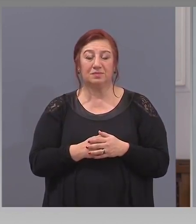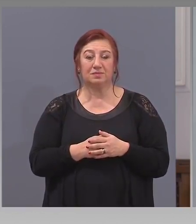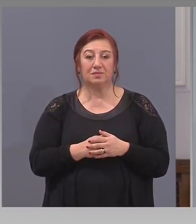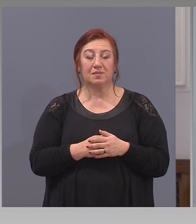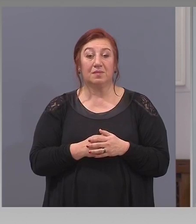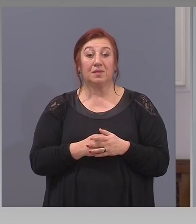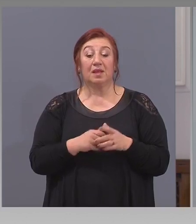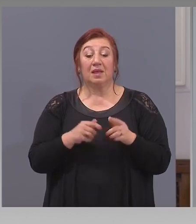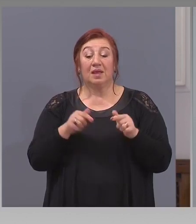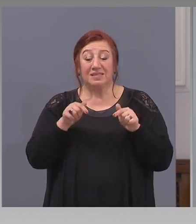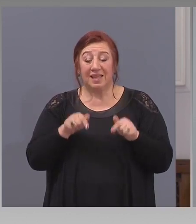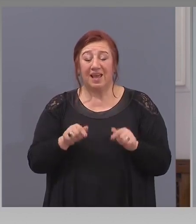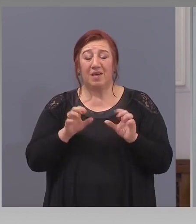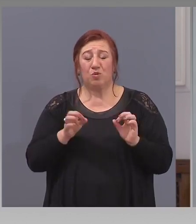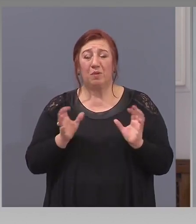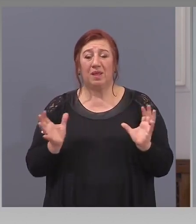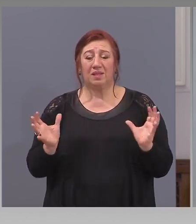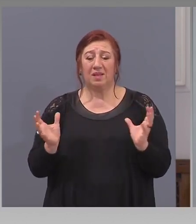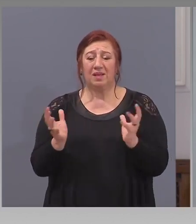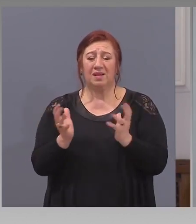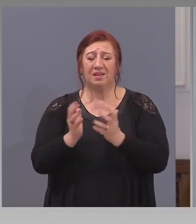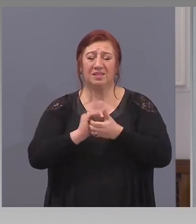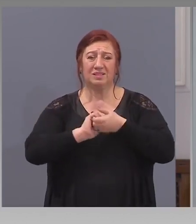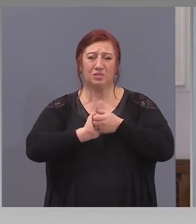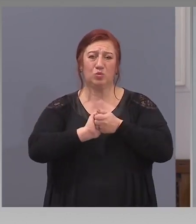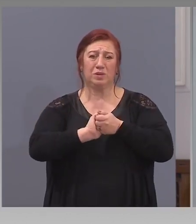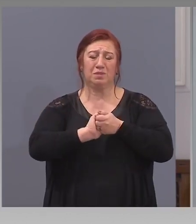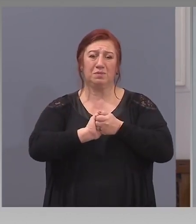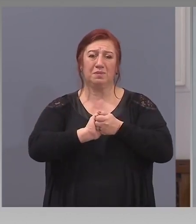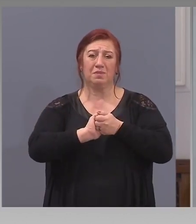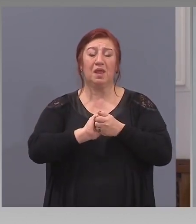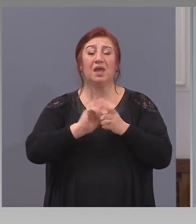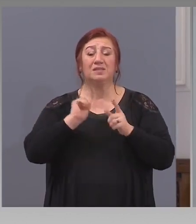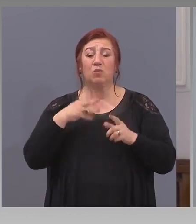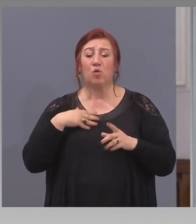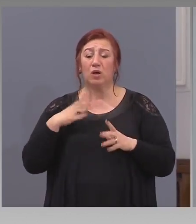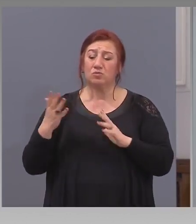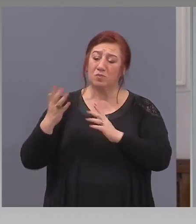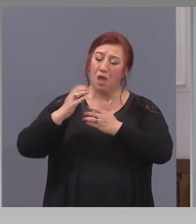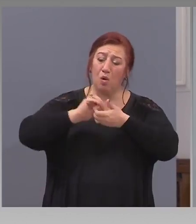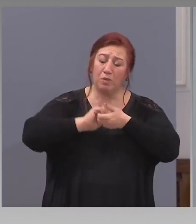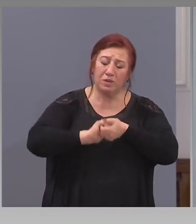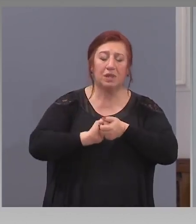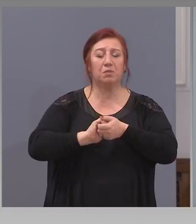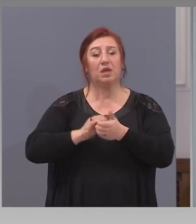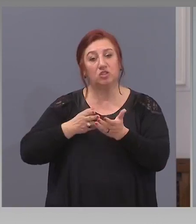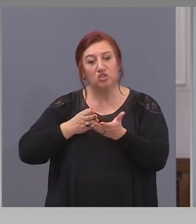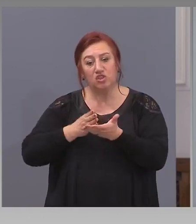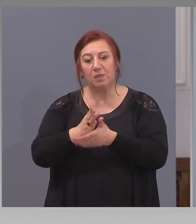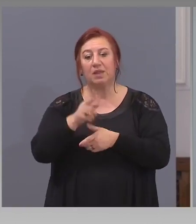Да се обединяваме. Само тогава може да преминем през кризата.